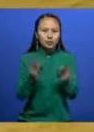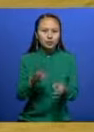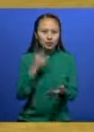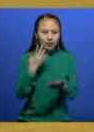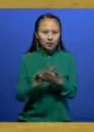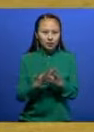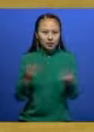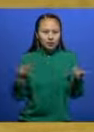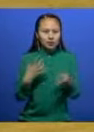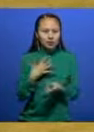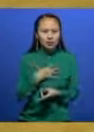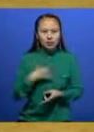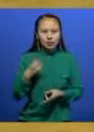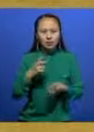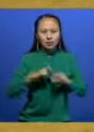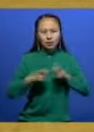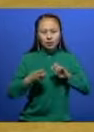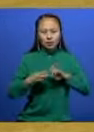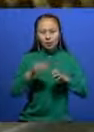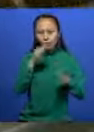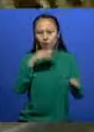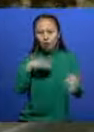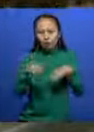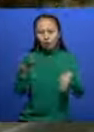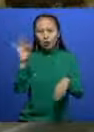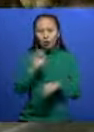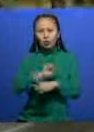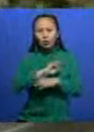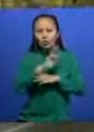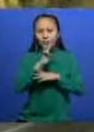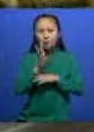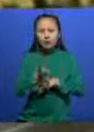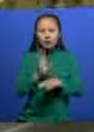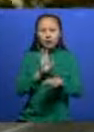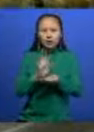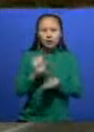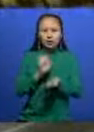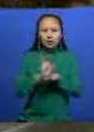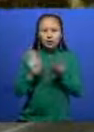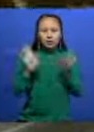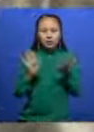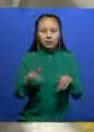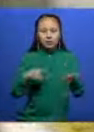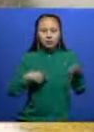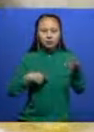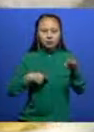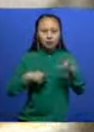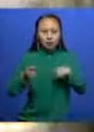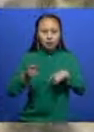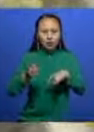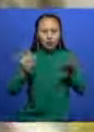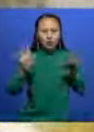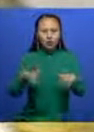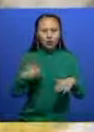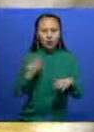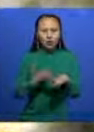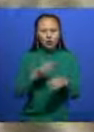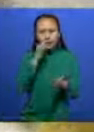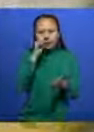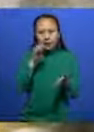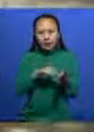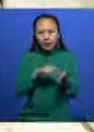тиіс. Басымдығы бар тағы бір мәселе негізгі азық-түлік өнімдерімен қамтамасыз ету кезіндегі импорт алмасу. Қазіргі уақытта импортталып отырған құс